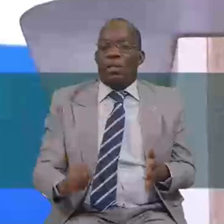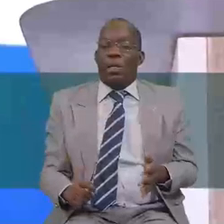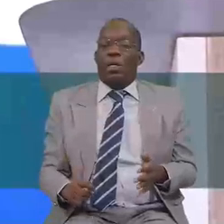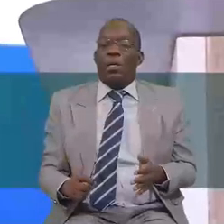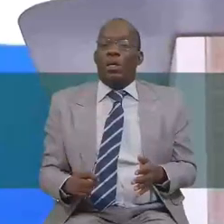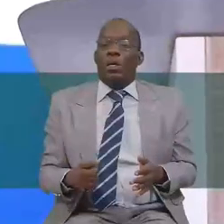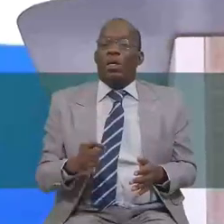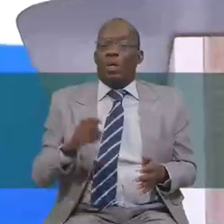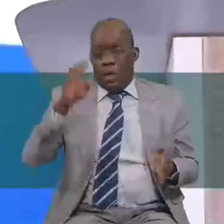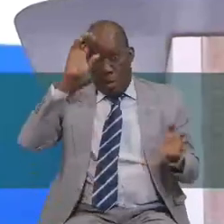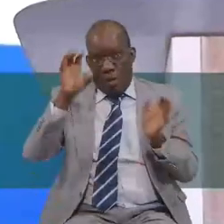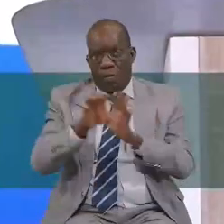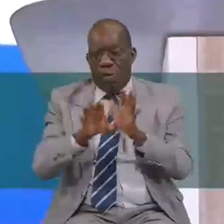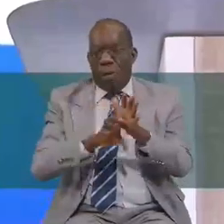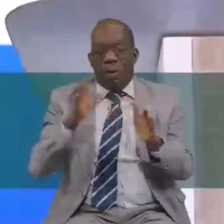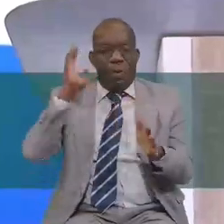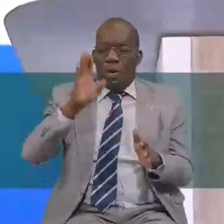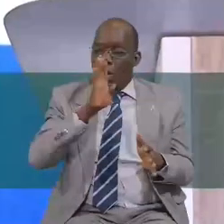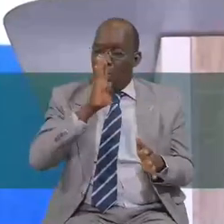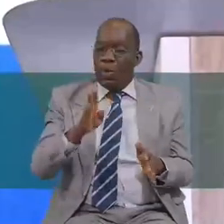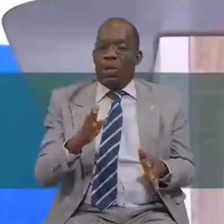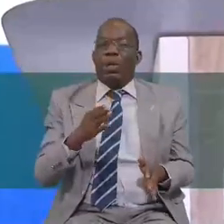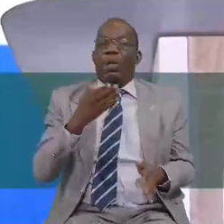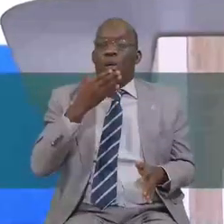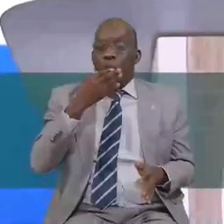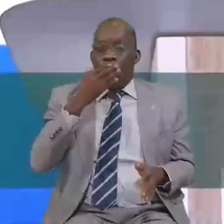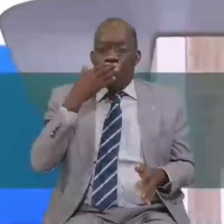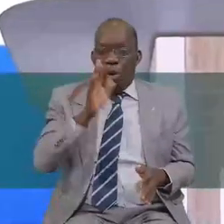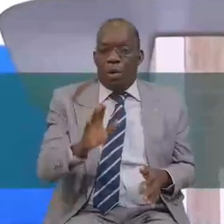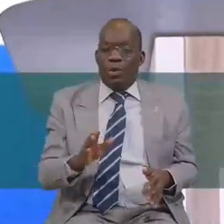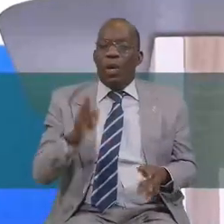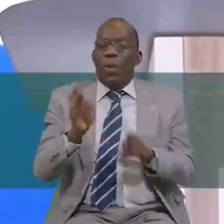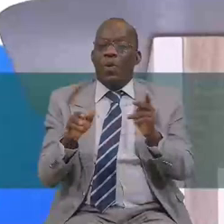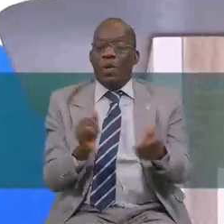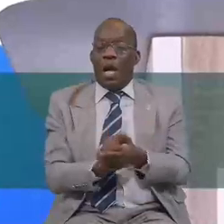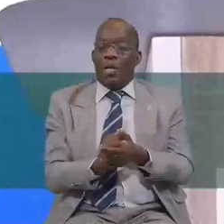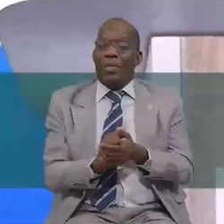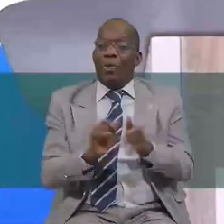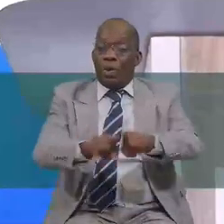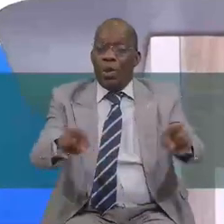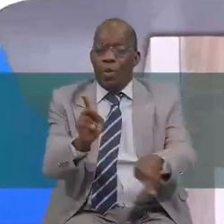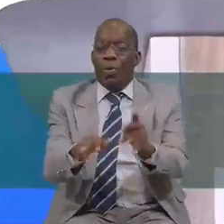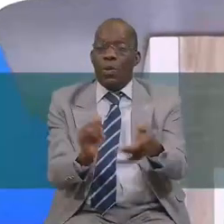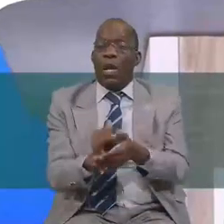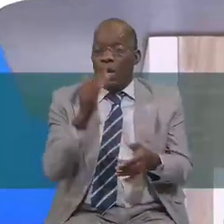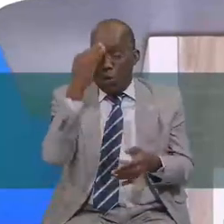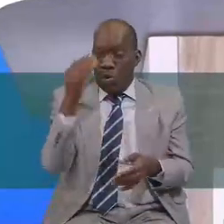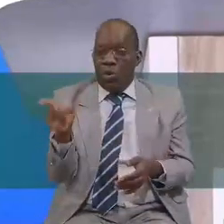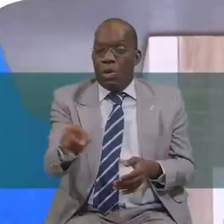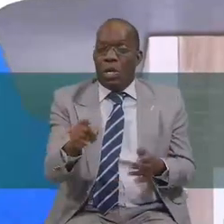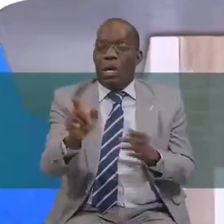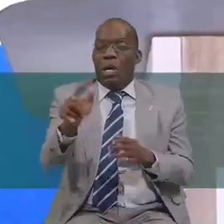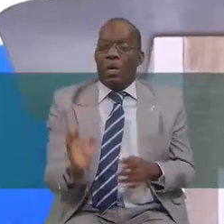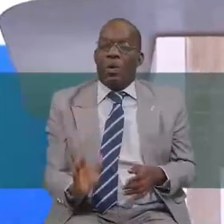32. Il séduira par des flatteries les traîtres de l'Alliance, mais ceux du peuple qui connaîtront leur Dieu seront forts